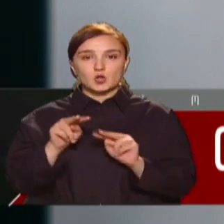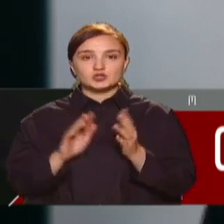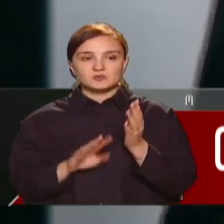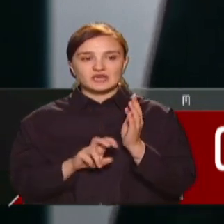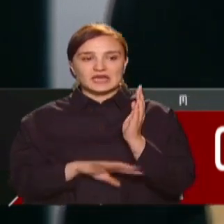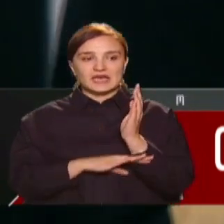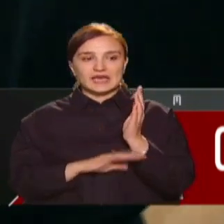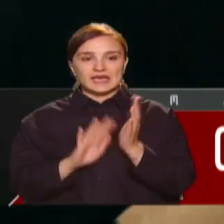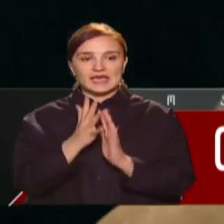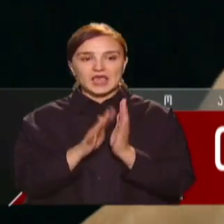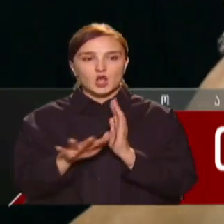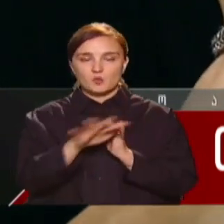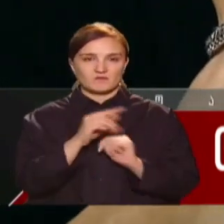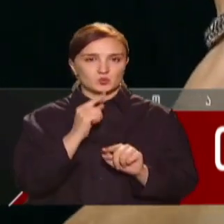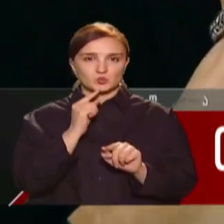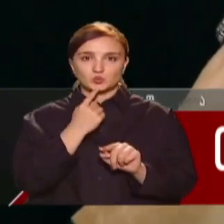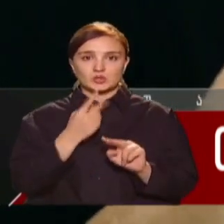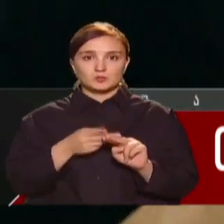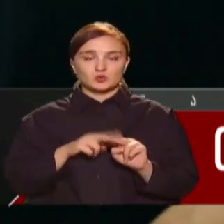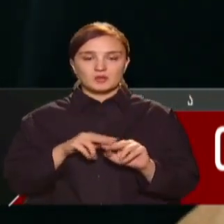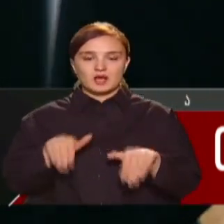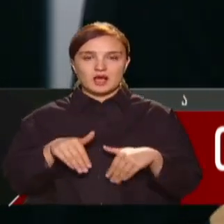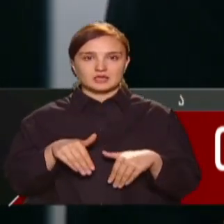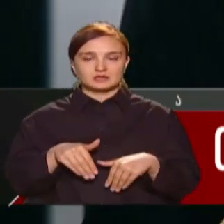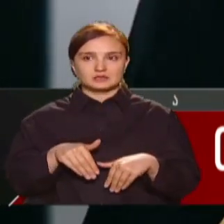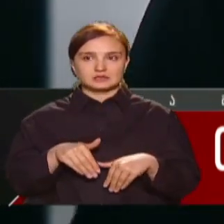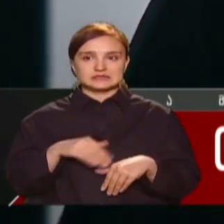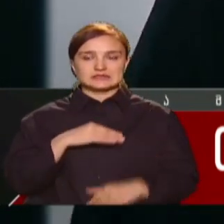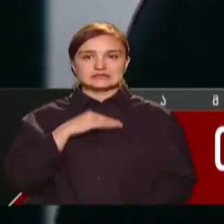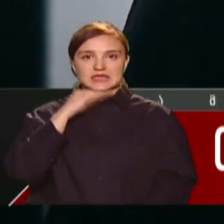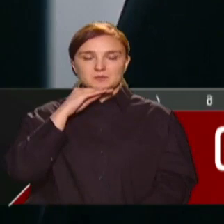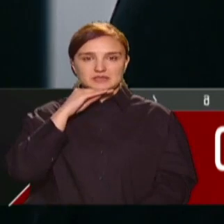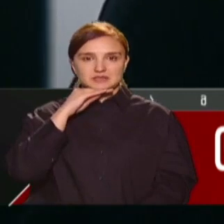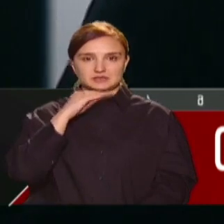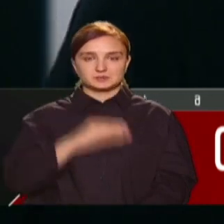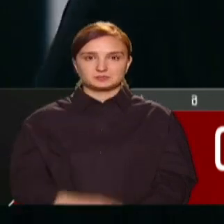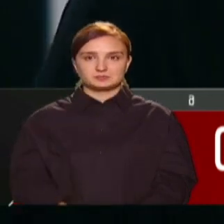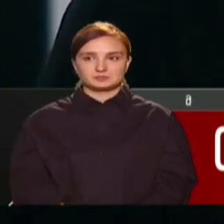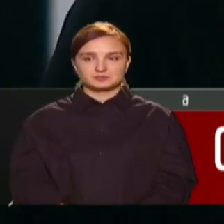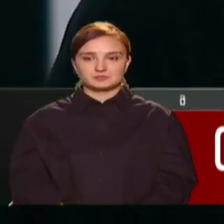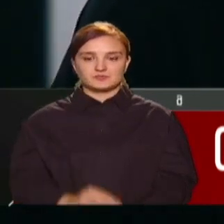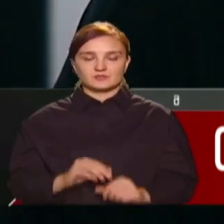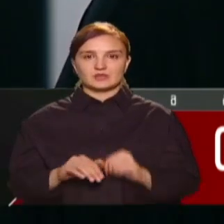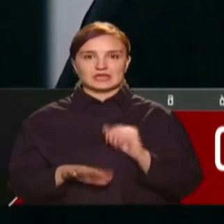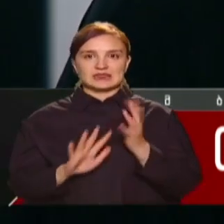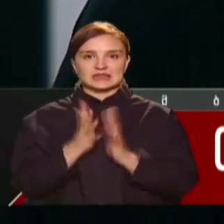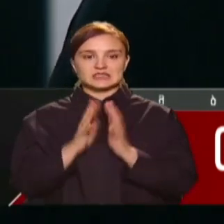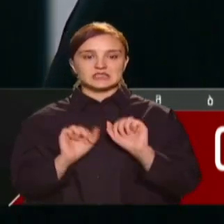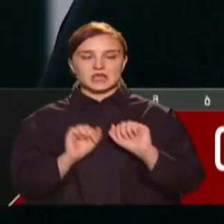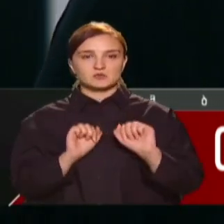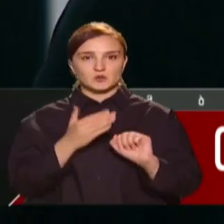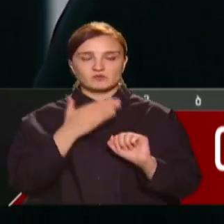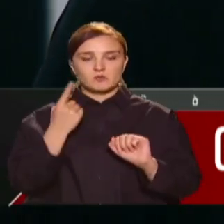rtuli. Amitom imito ro ar ari jer erti sakmarisi raodenoba da mtsvelebis marto